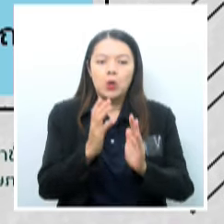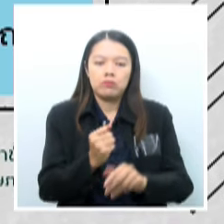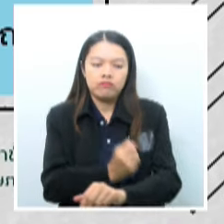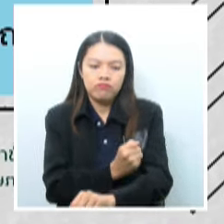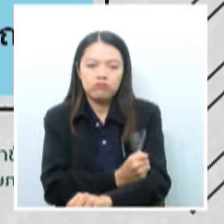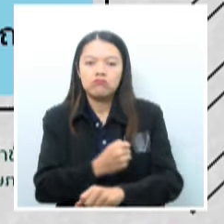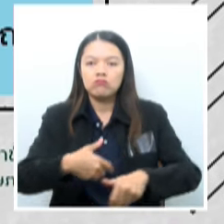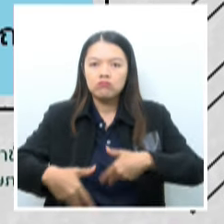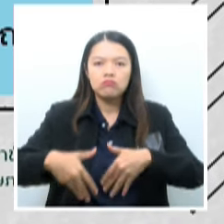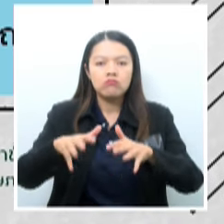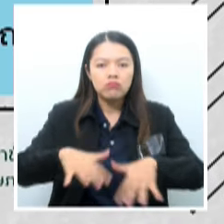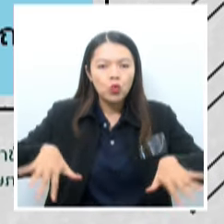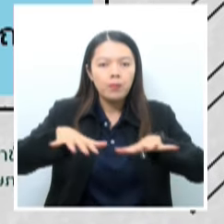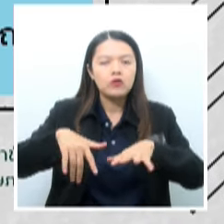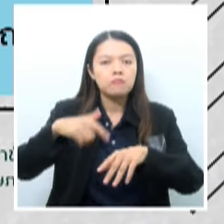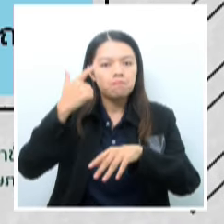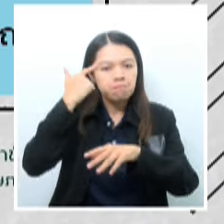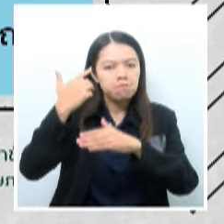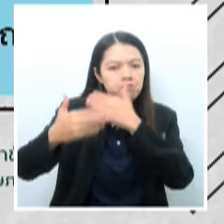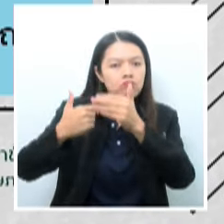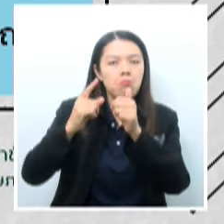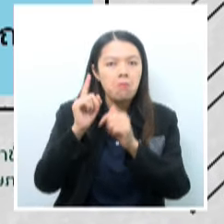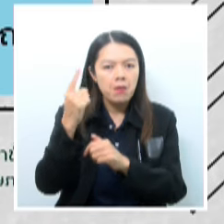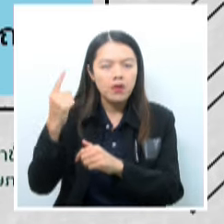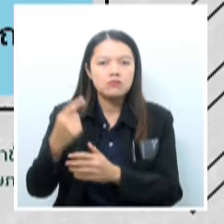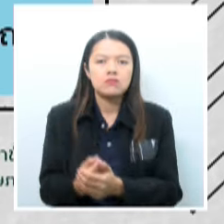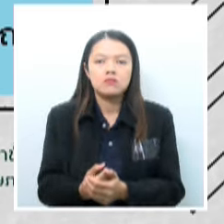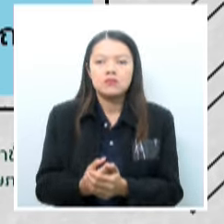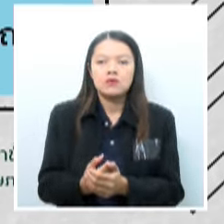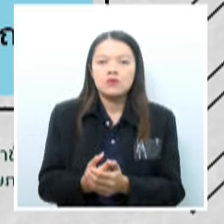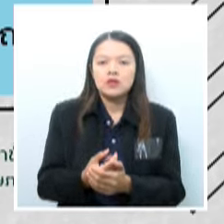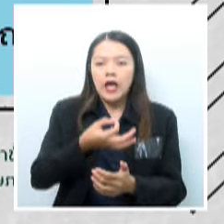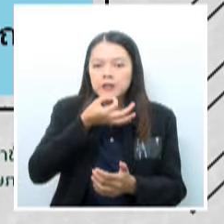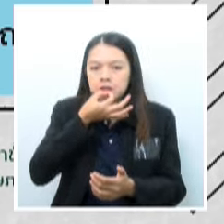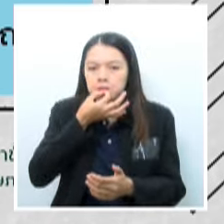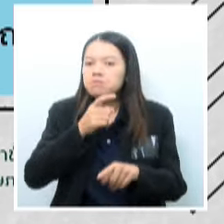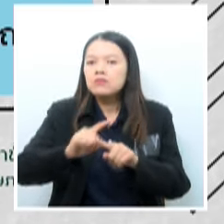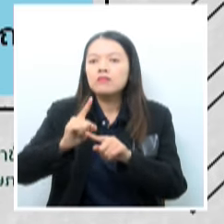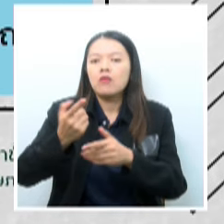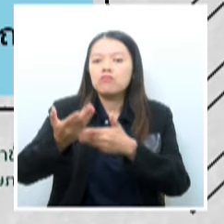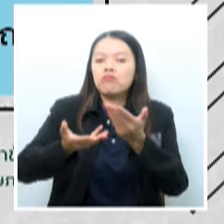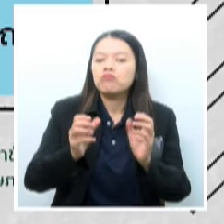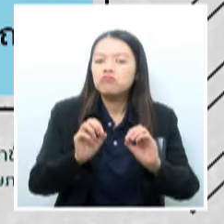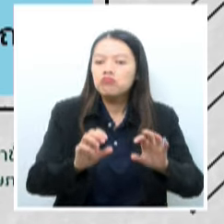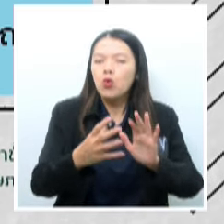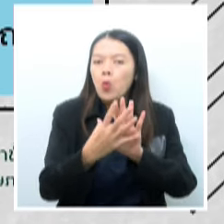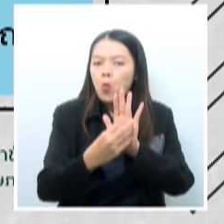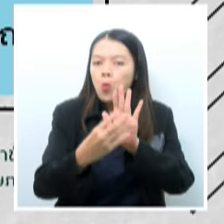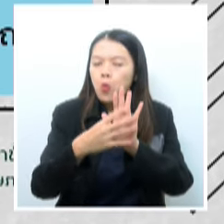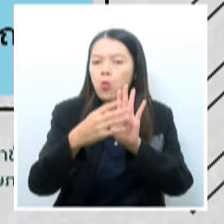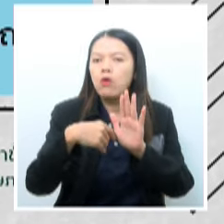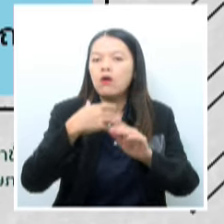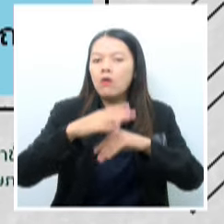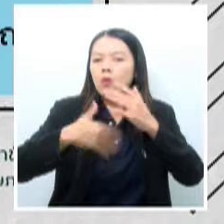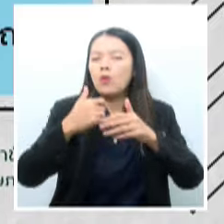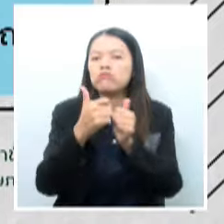ชนทั่วไปได้เพิ่มทักษะและพัฒนาทักษะใหม่นำไปสู่การยกระดับวิชาชีพให้สอดคล้องกับกรอบคุณวุฒิแห่งชาติและสร้างความสามารถ